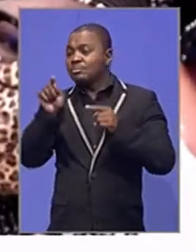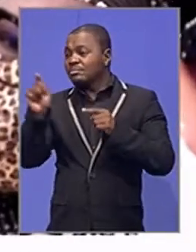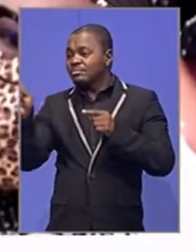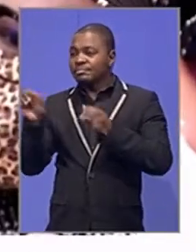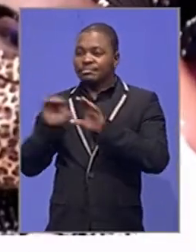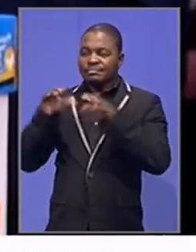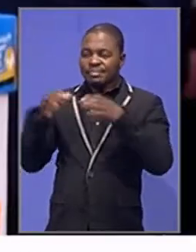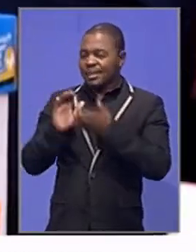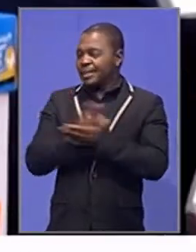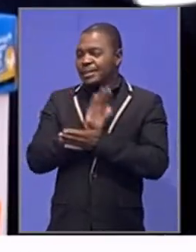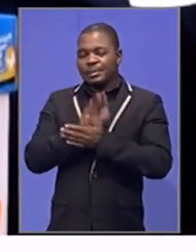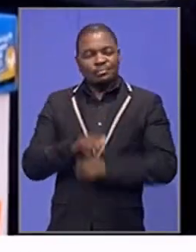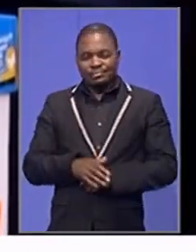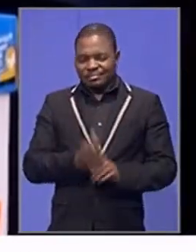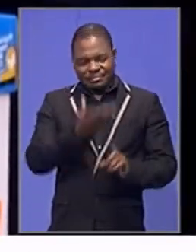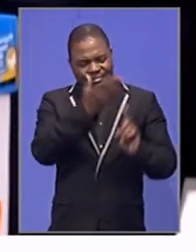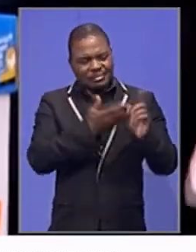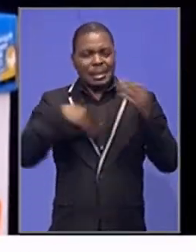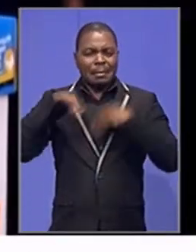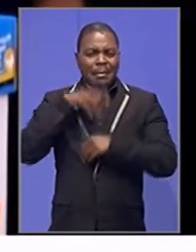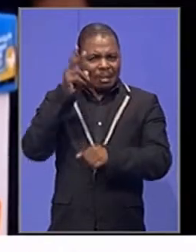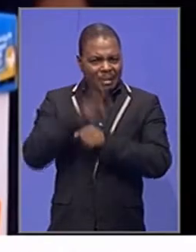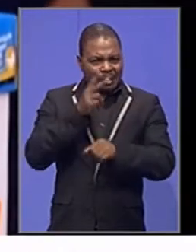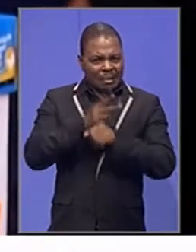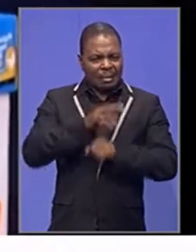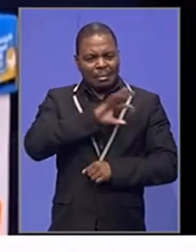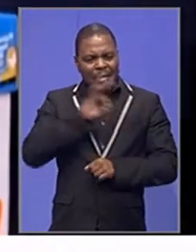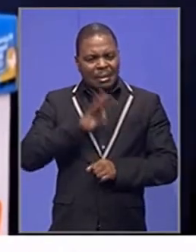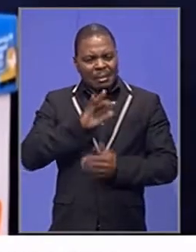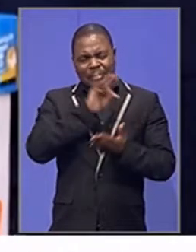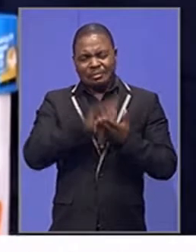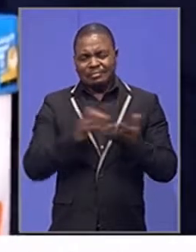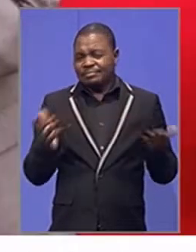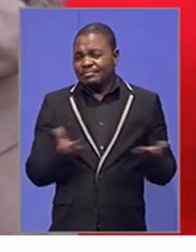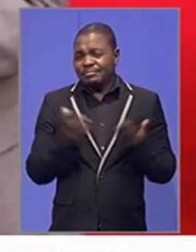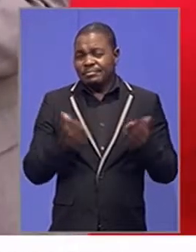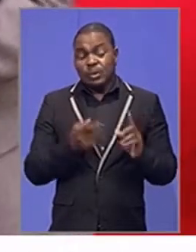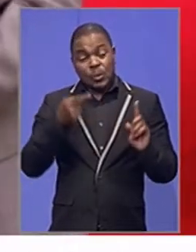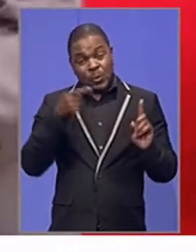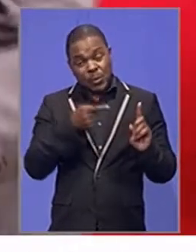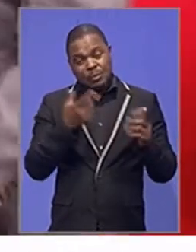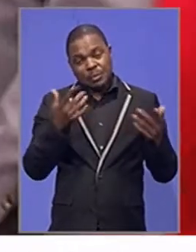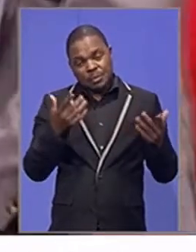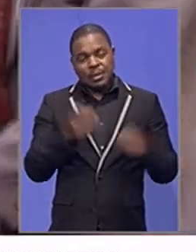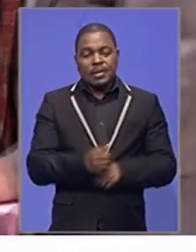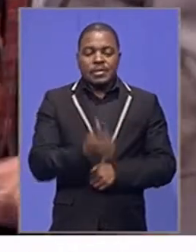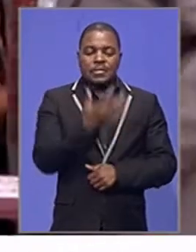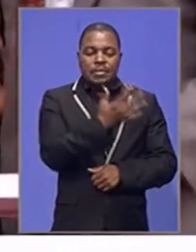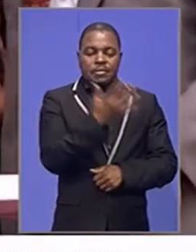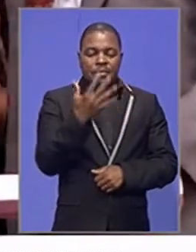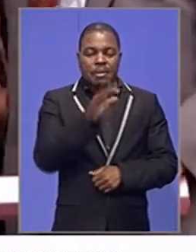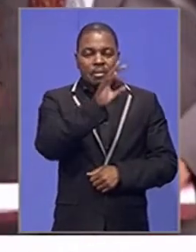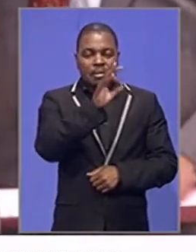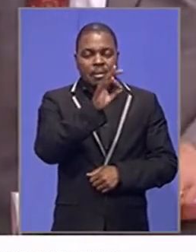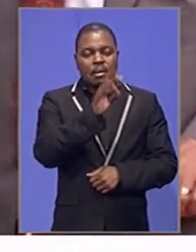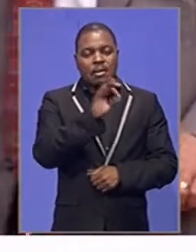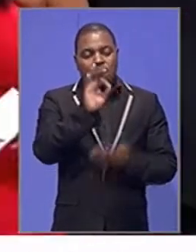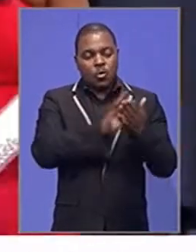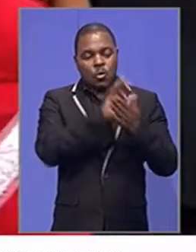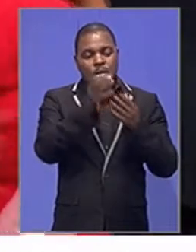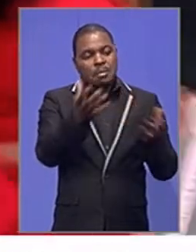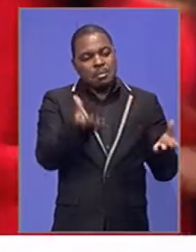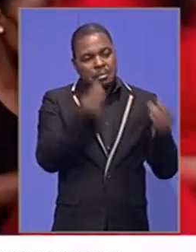gore Mxolisi Sionzana o boetse mo setilong sa Ratoropo. O gapile divoutu di le 55 fa